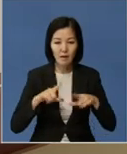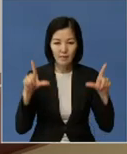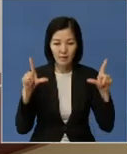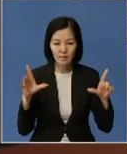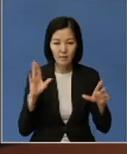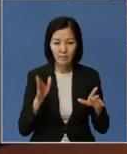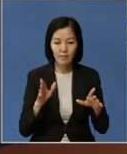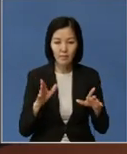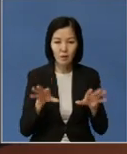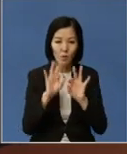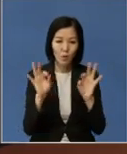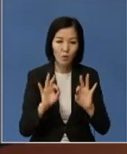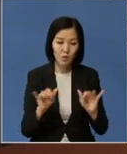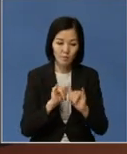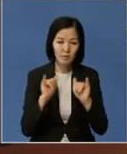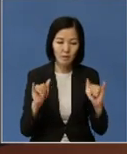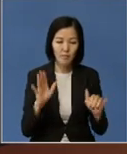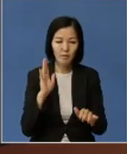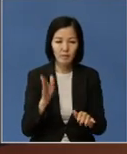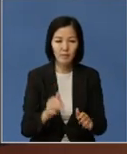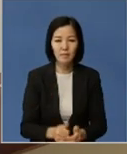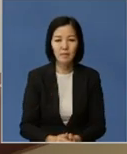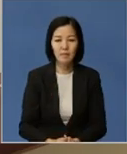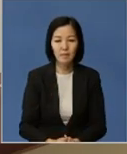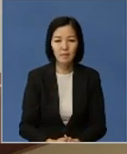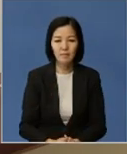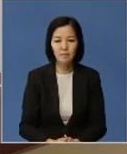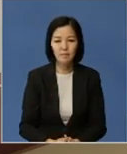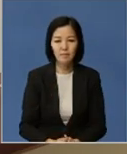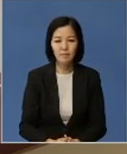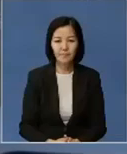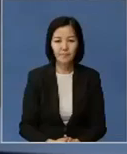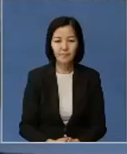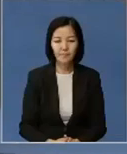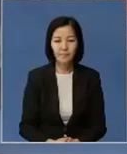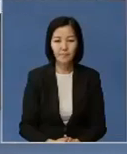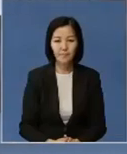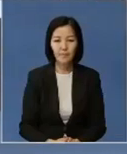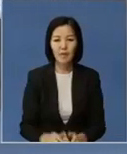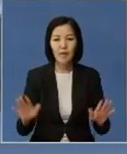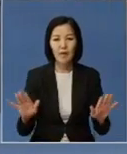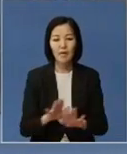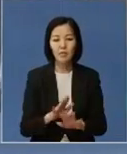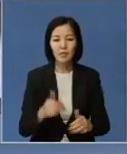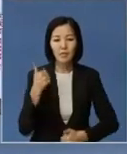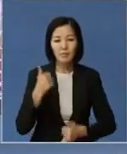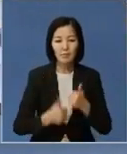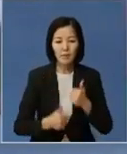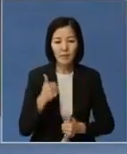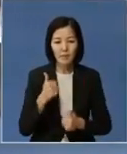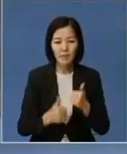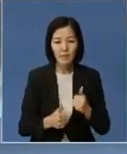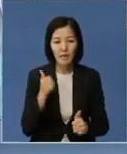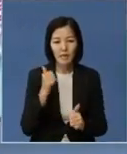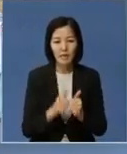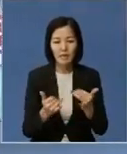Төл өнеріміздің мәртебесі әрқашанда биіктей берсін деген келеді. Дәстүрлі әншілердің мерей үстем болған кеште